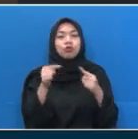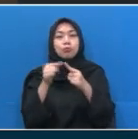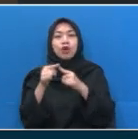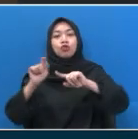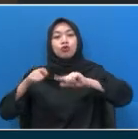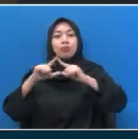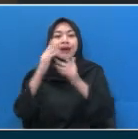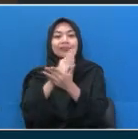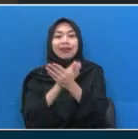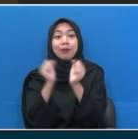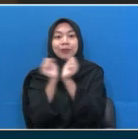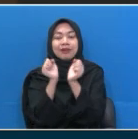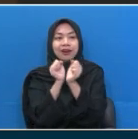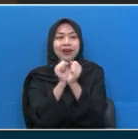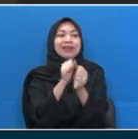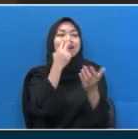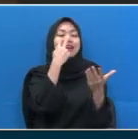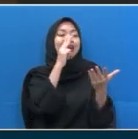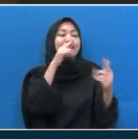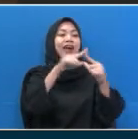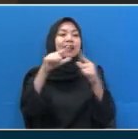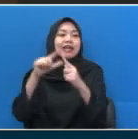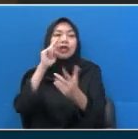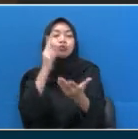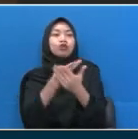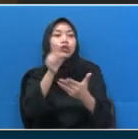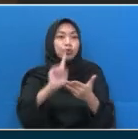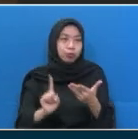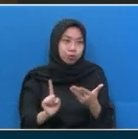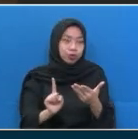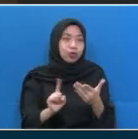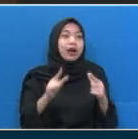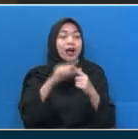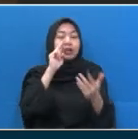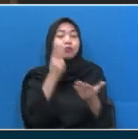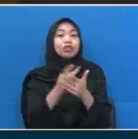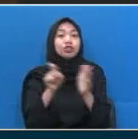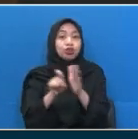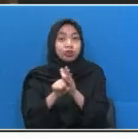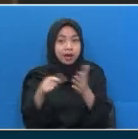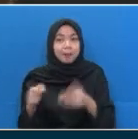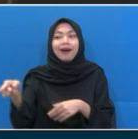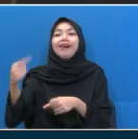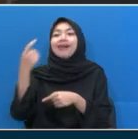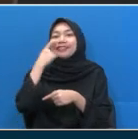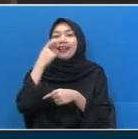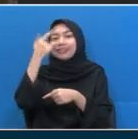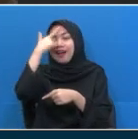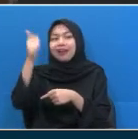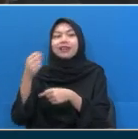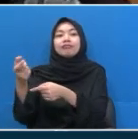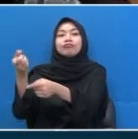pidana ya alat bukti dalam hukum acara pidana itu kan menyebutkan salah satunya adalah keterangan ahli nah dalam hal ini